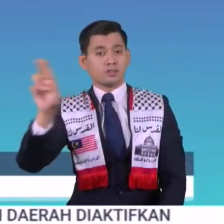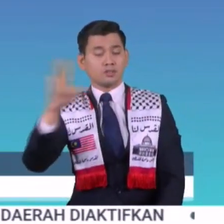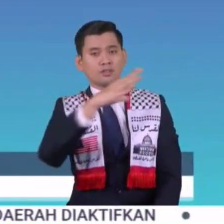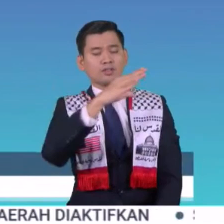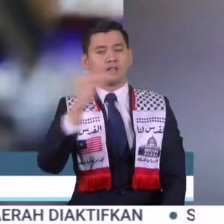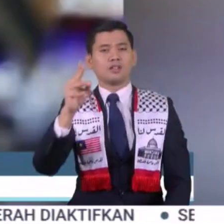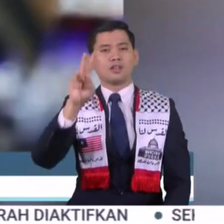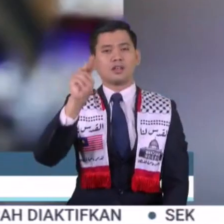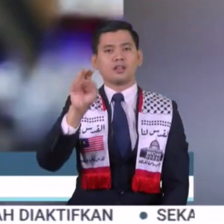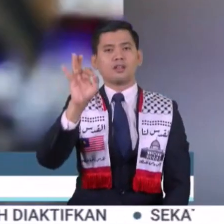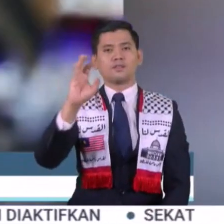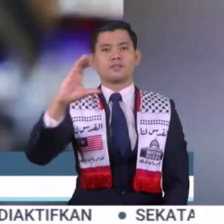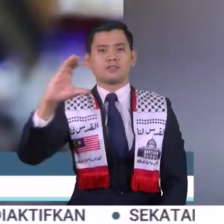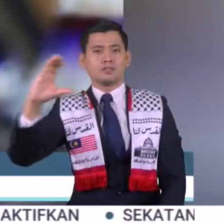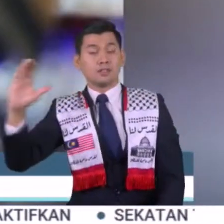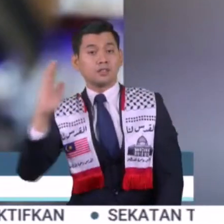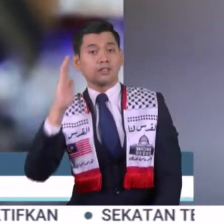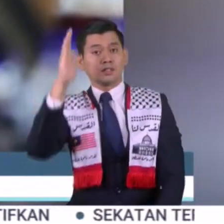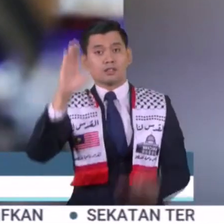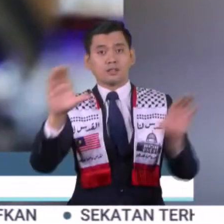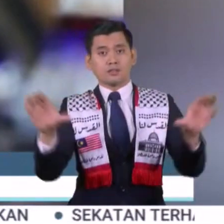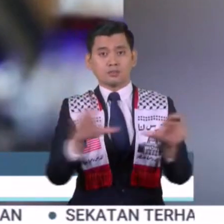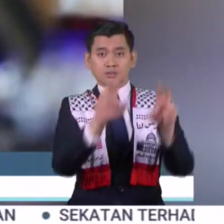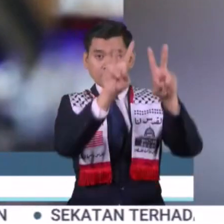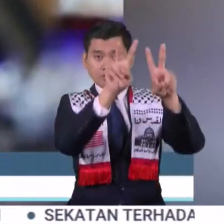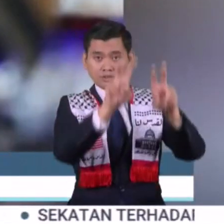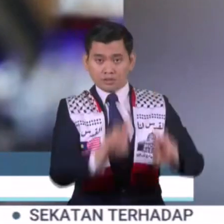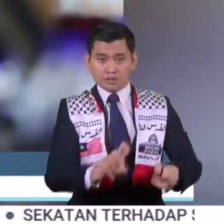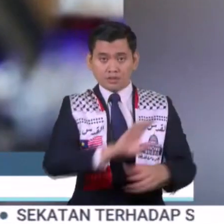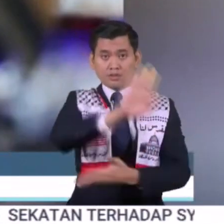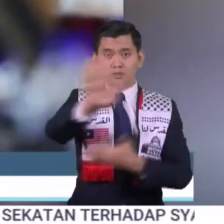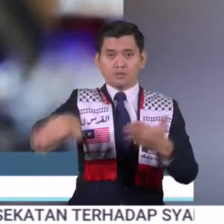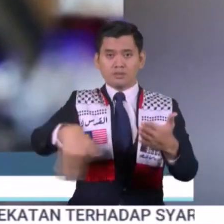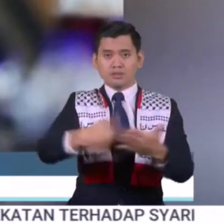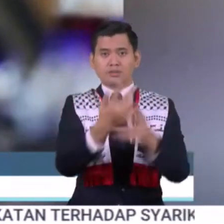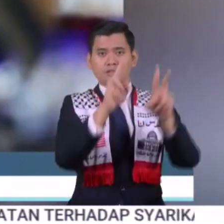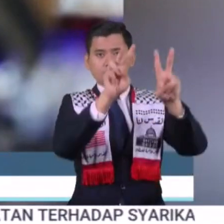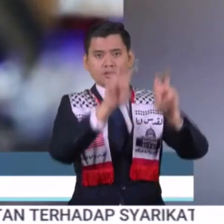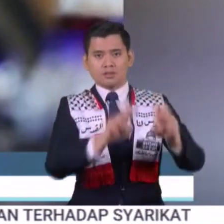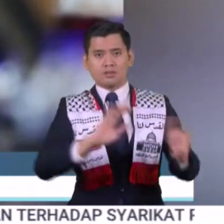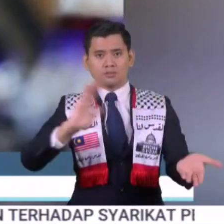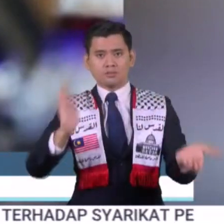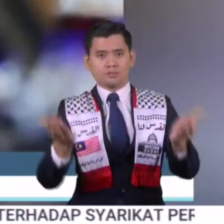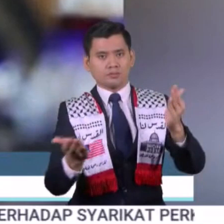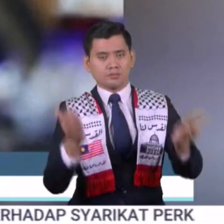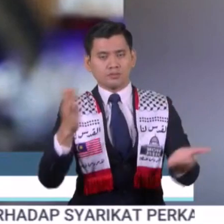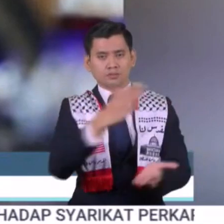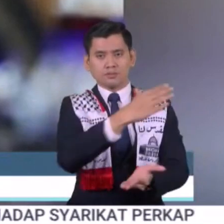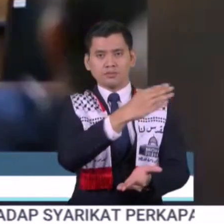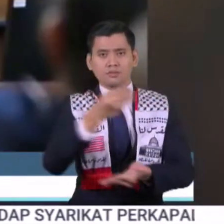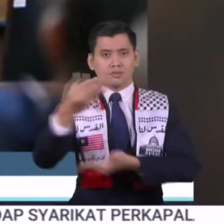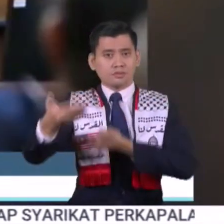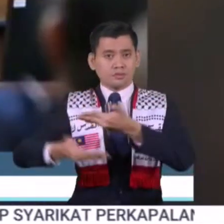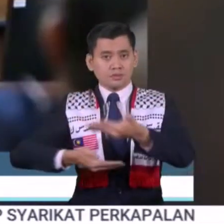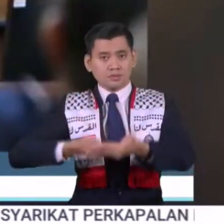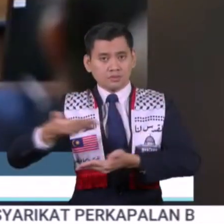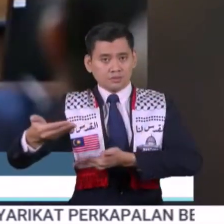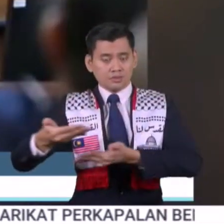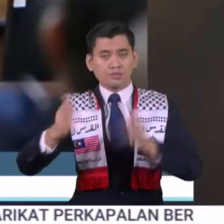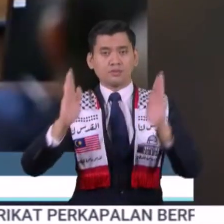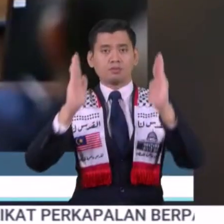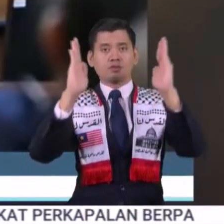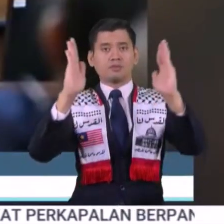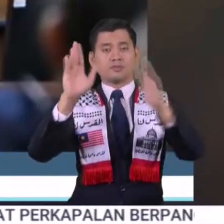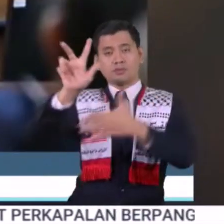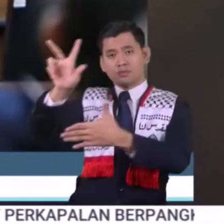nfcc akan menjalankan satu kajian menyeluruh termasuk kajian perbandingan dan konsultasi awam dibuat dalam tempoh